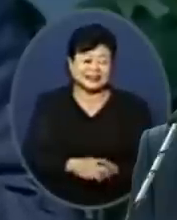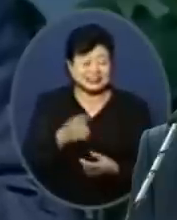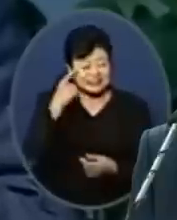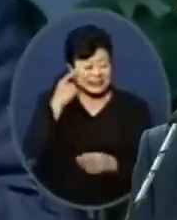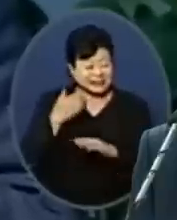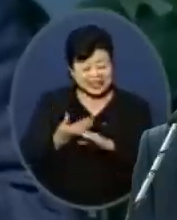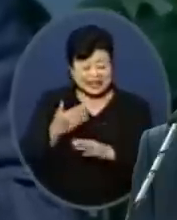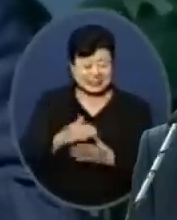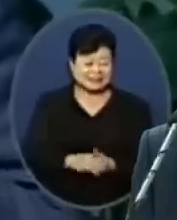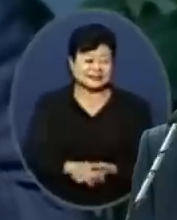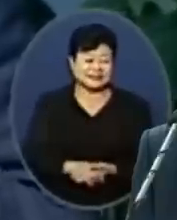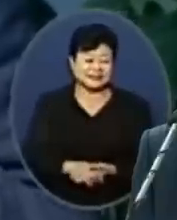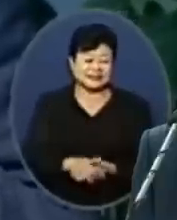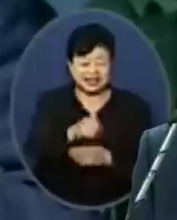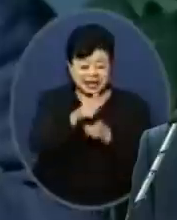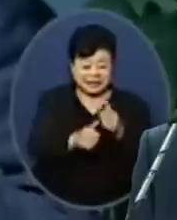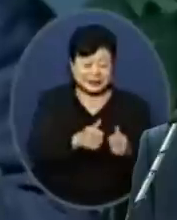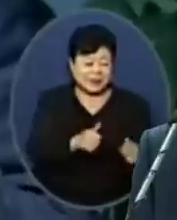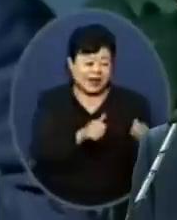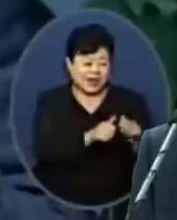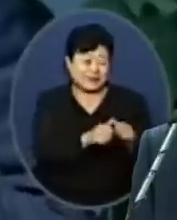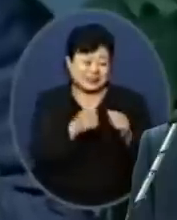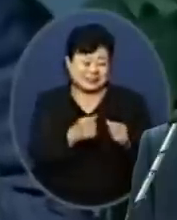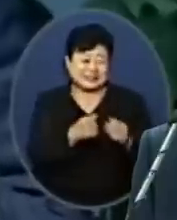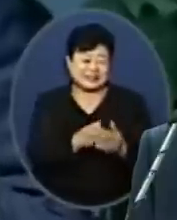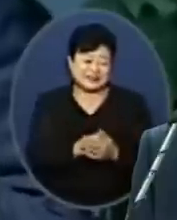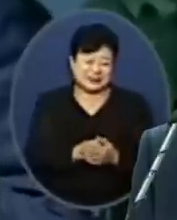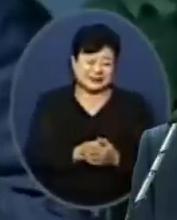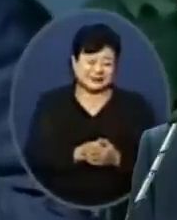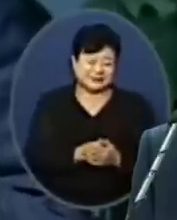생각이 달랐었습니다. 하나님이 나와 같이 계신다.